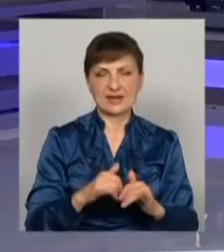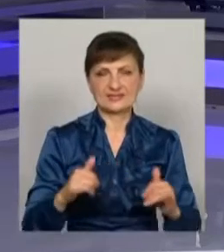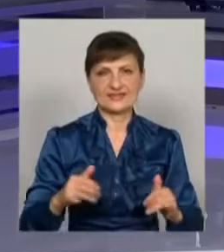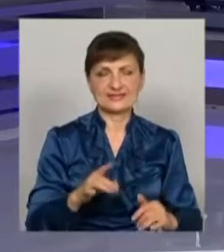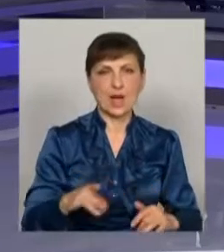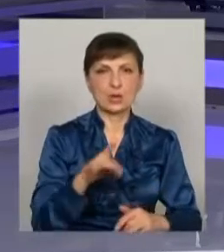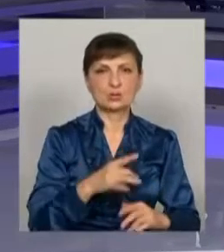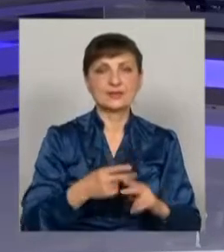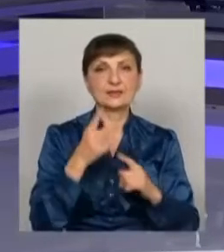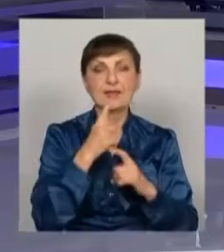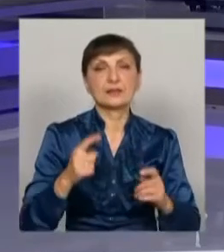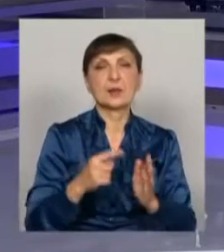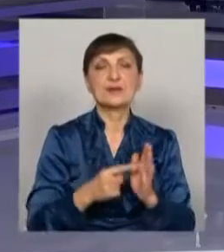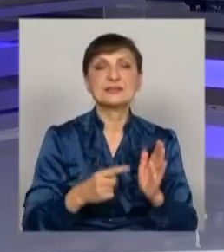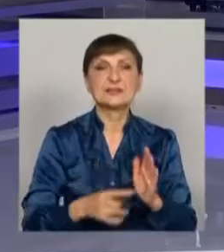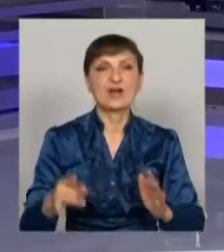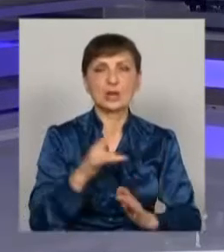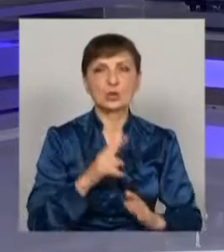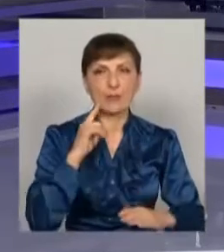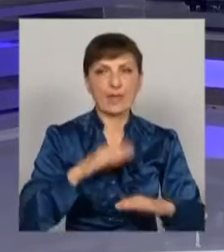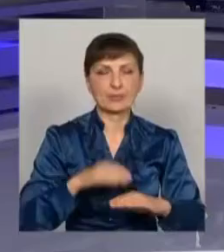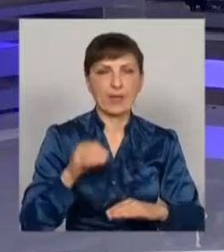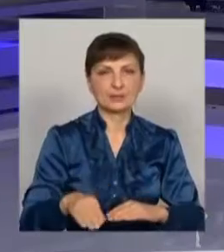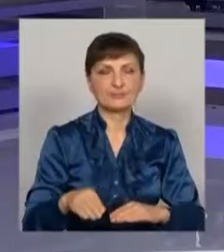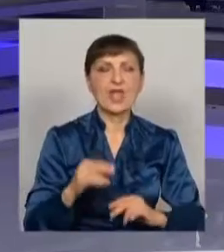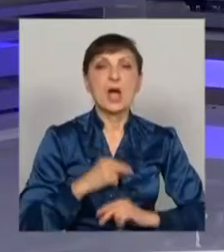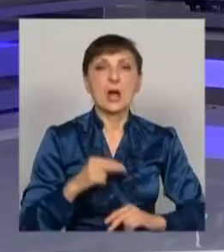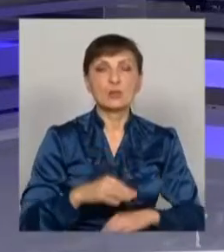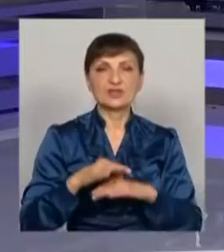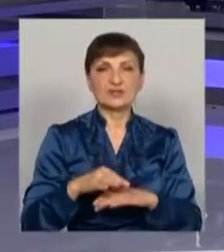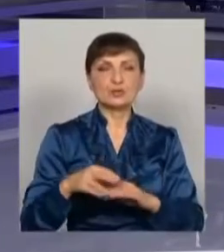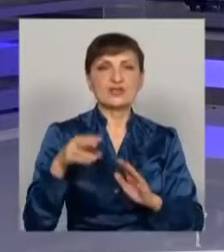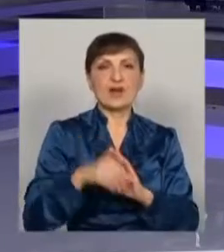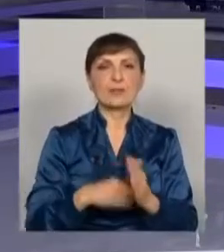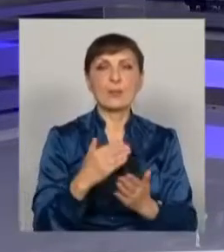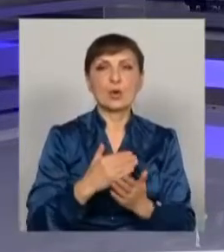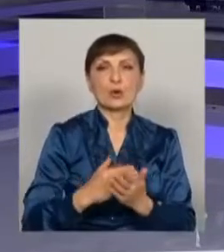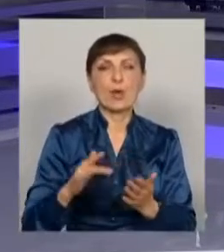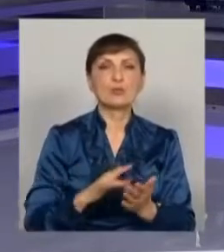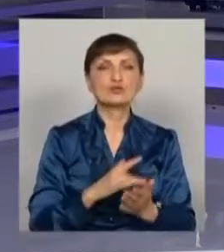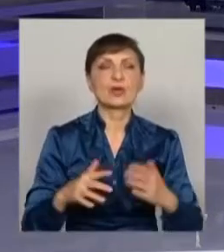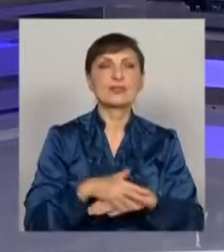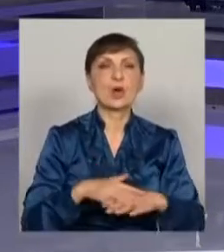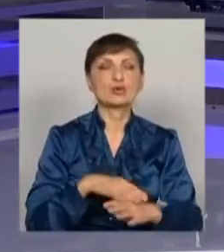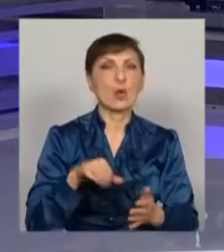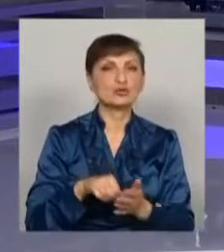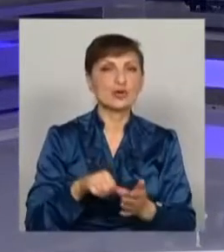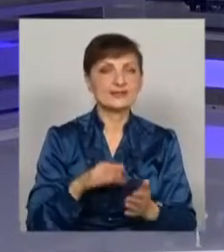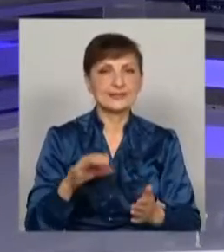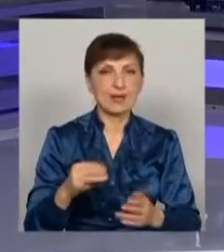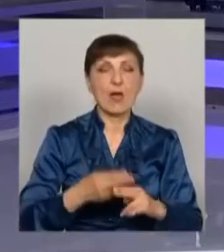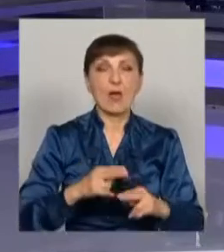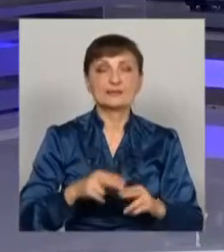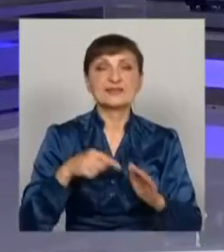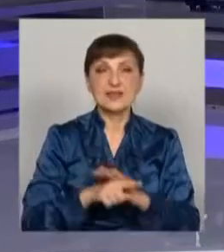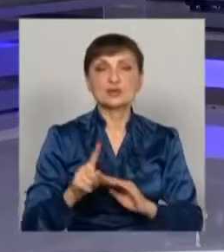такими данными поделились в районы математик работы к слову ведутся в рамках программы бюджет народного участия это значит что